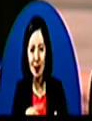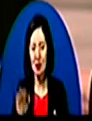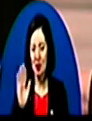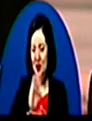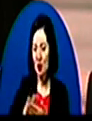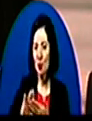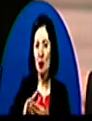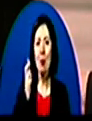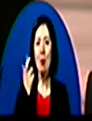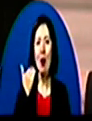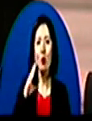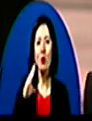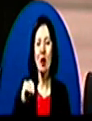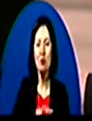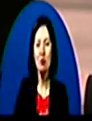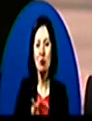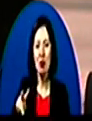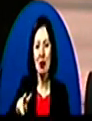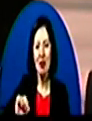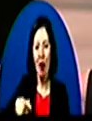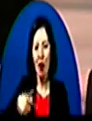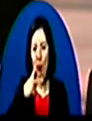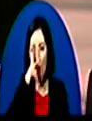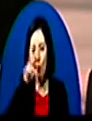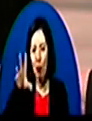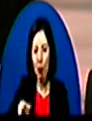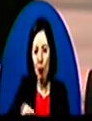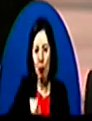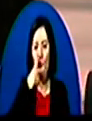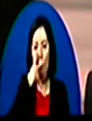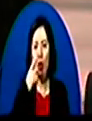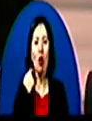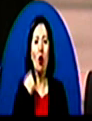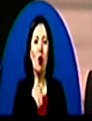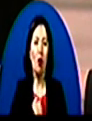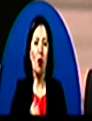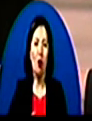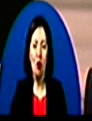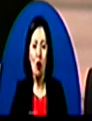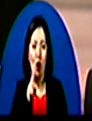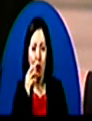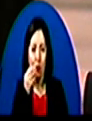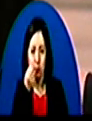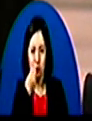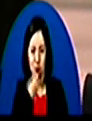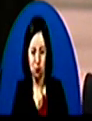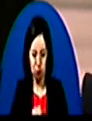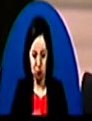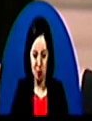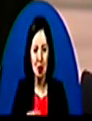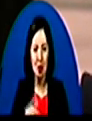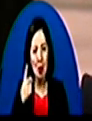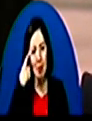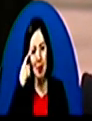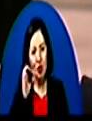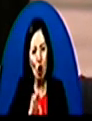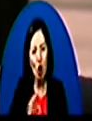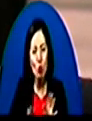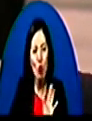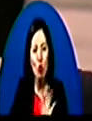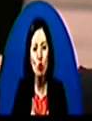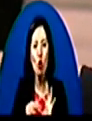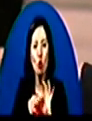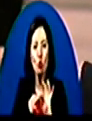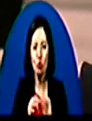цэвэрлэх байгууламжийн үнэрийн лагийн үнэртэй холбоотойгоор хүний одоо хоол боловсруулах хэрэгтэнд нөлөөлж байгаа. Ялангуяа мэдрэлийн гаралтай өвчин, за